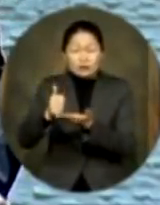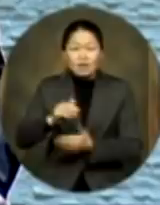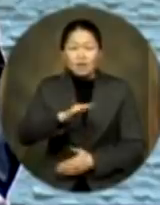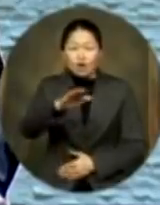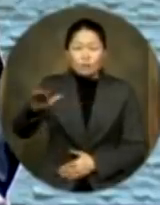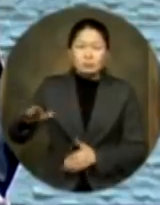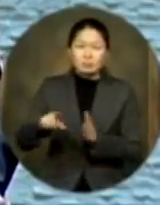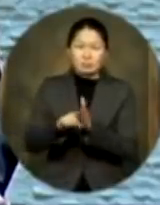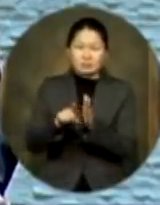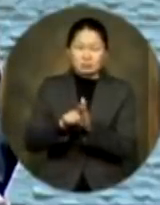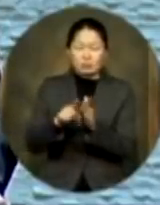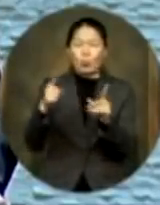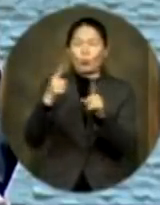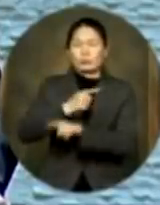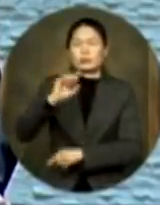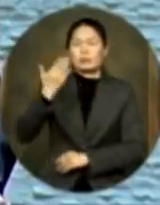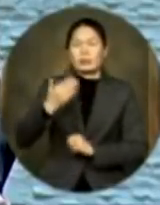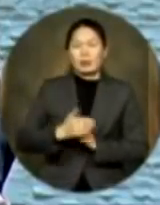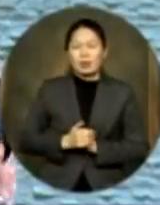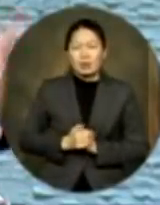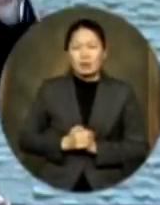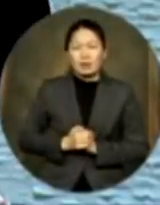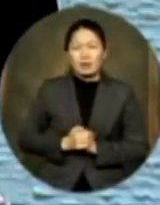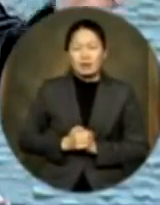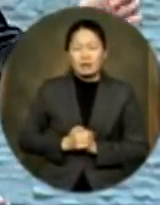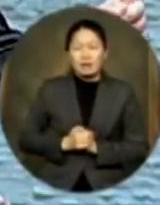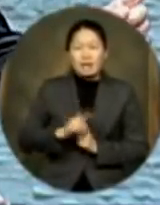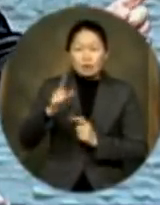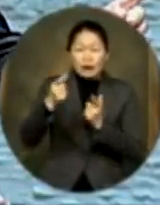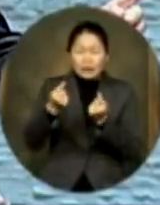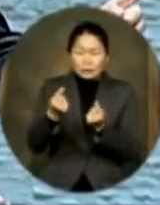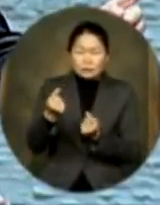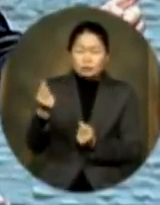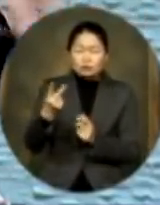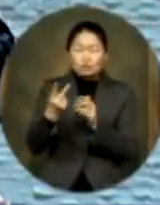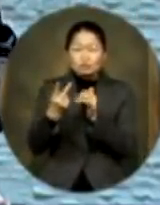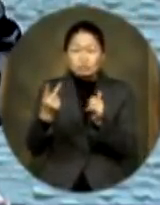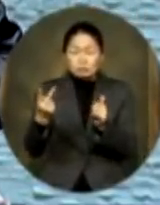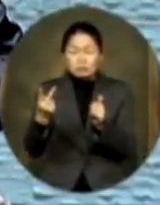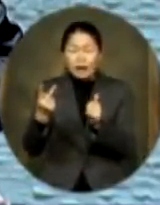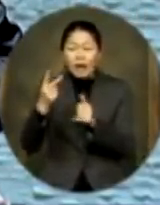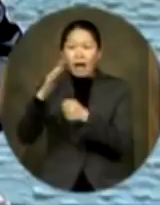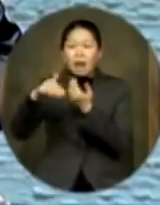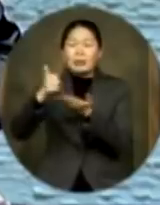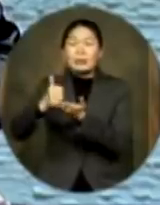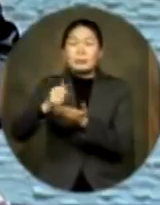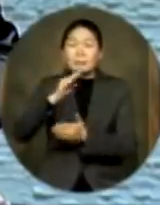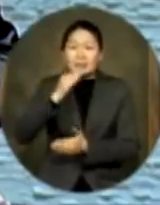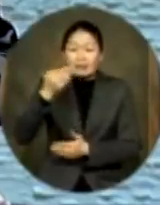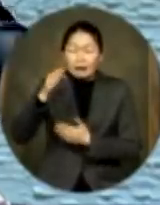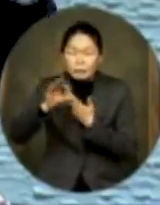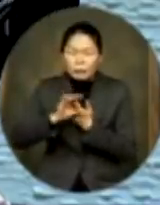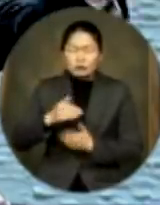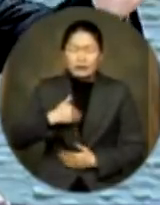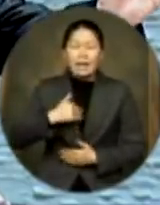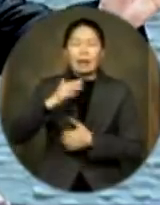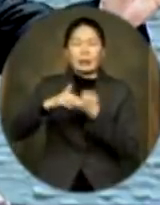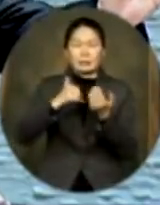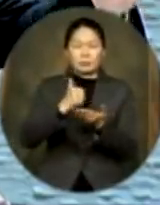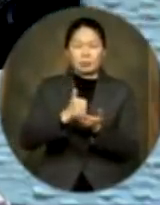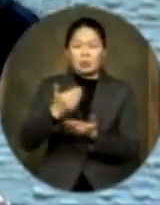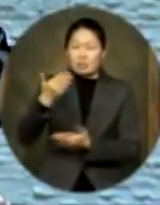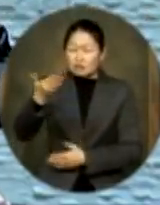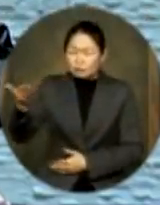먼저 겉이 셔야 되요 그 분들의 하나님이시며 내 하나님이시고 그 분들의